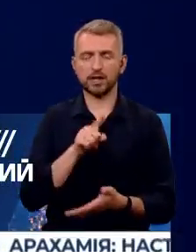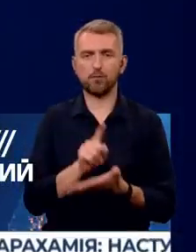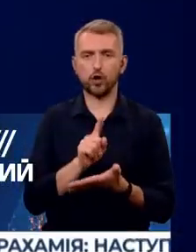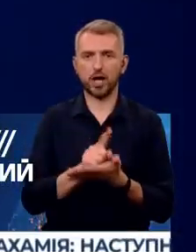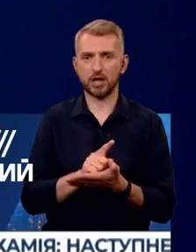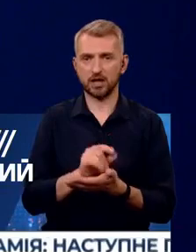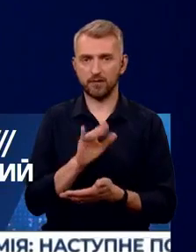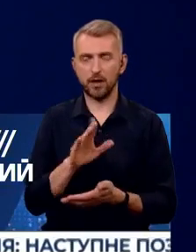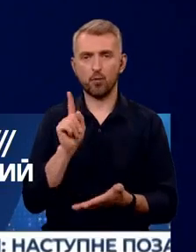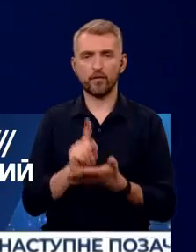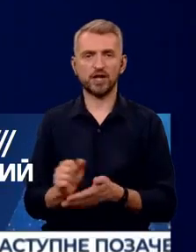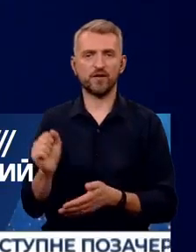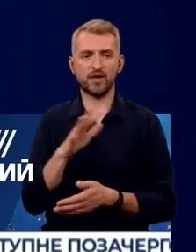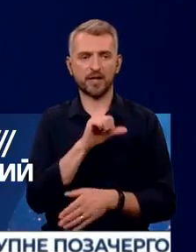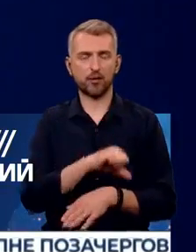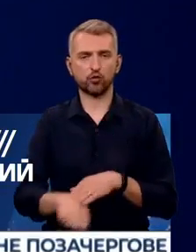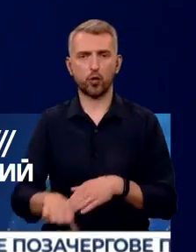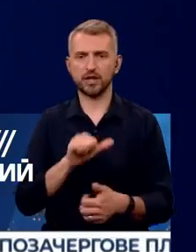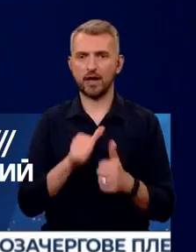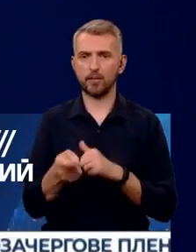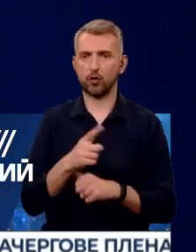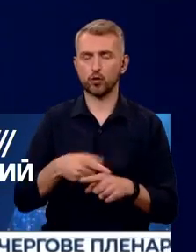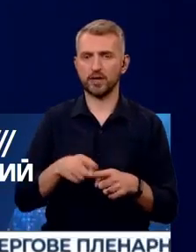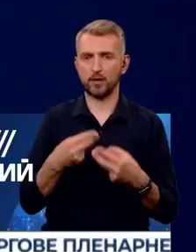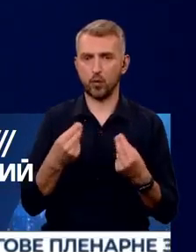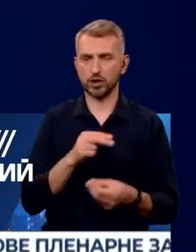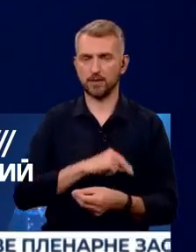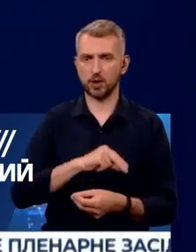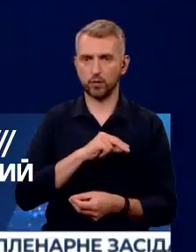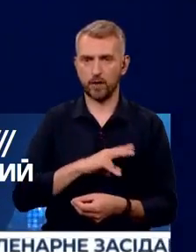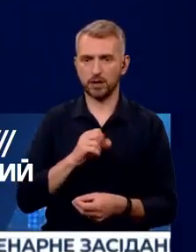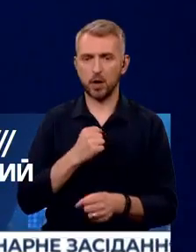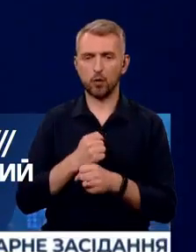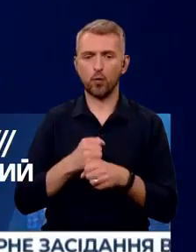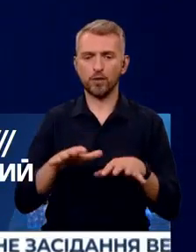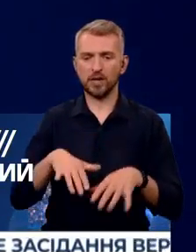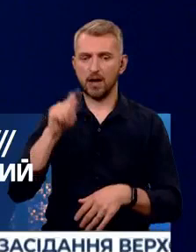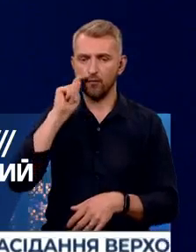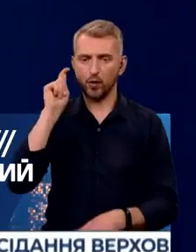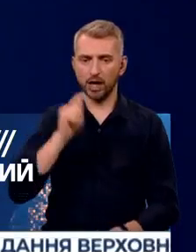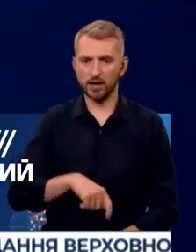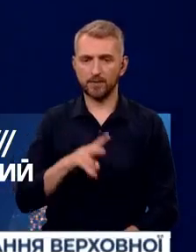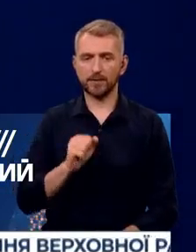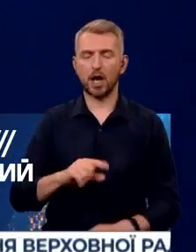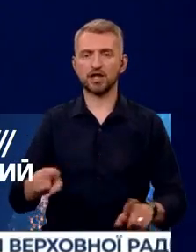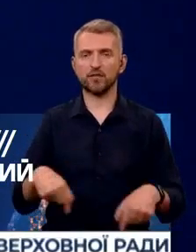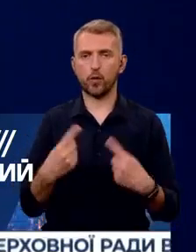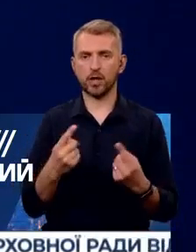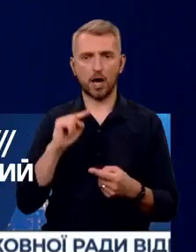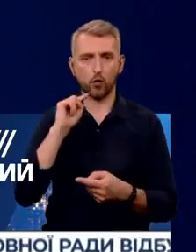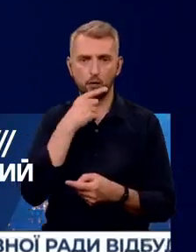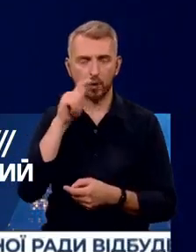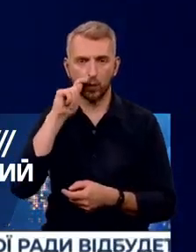податків повинен віддавати за кордон. Замість того, щоб ці кошти працювали на робочі місця в Україні, на створення